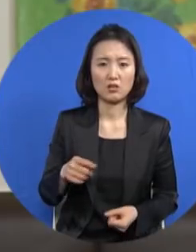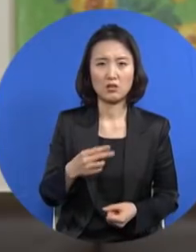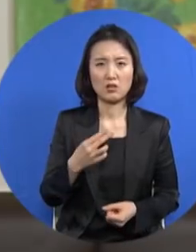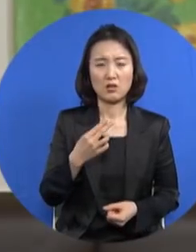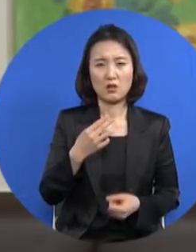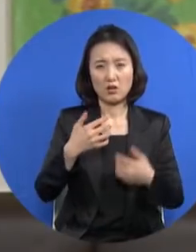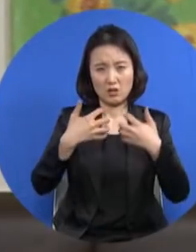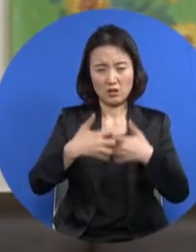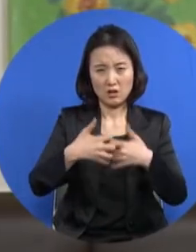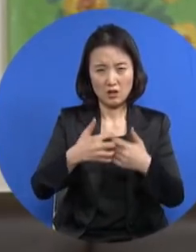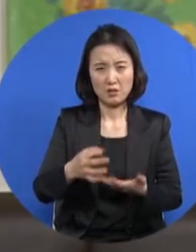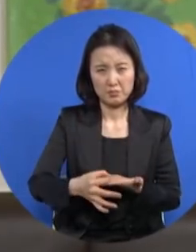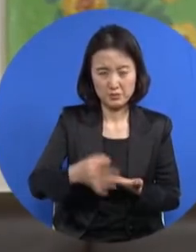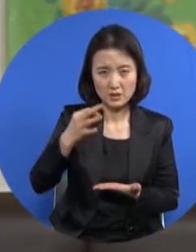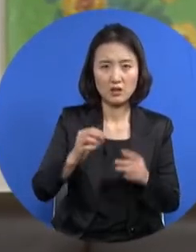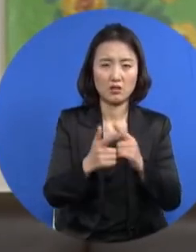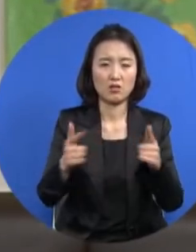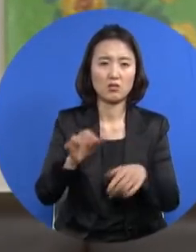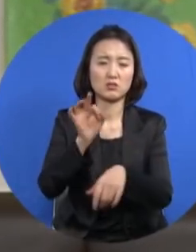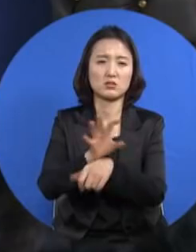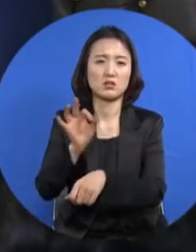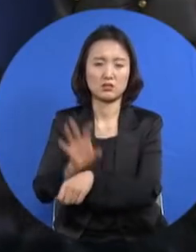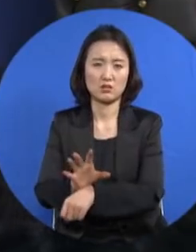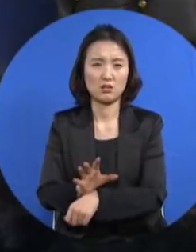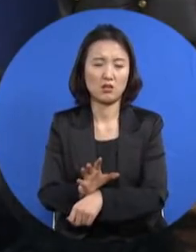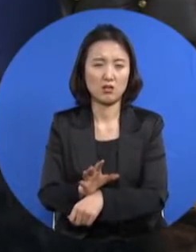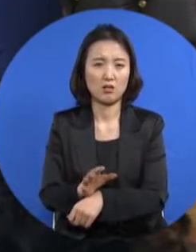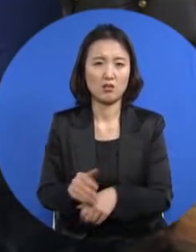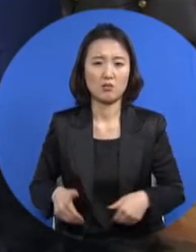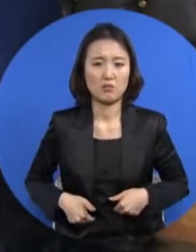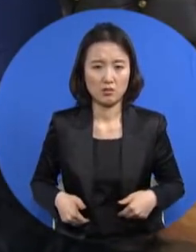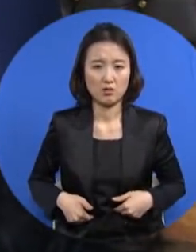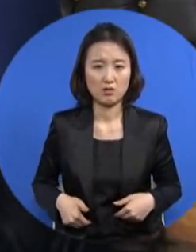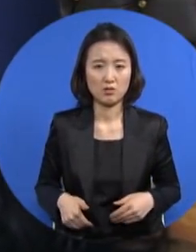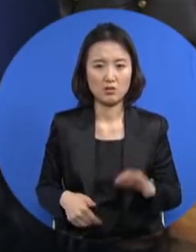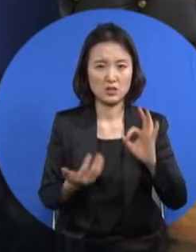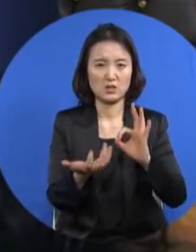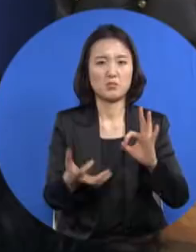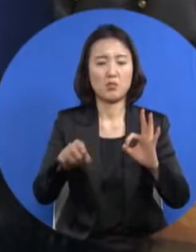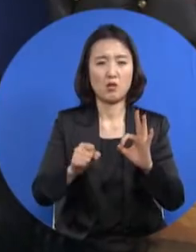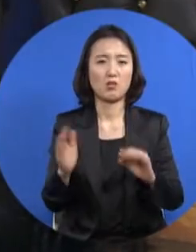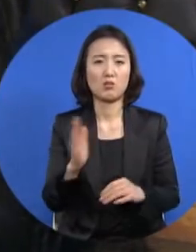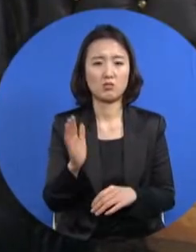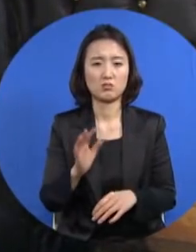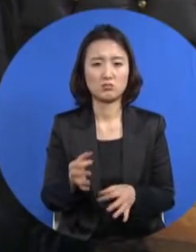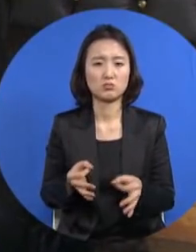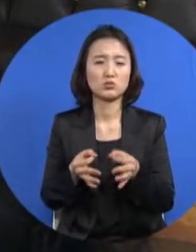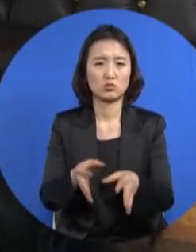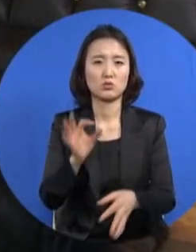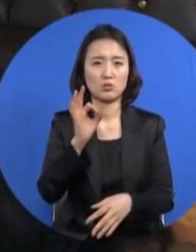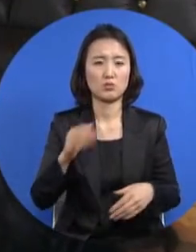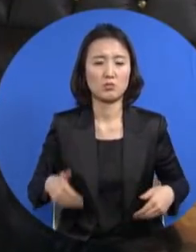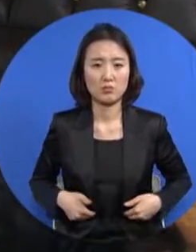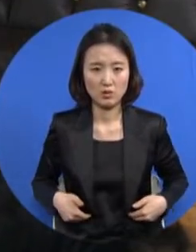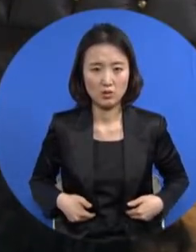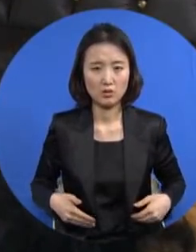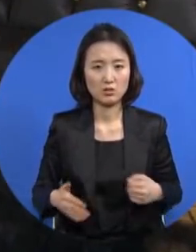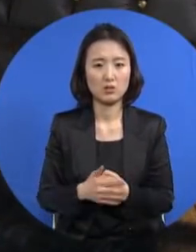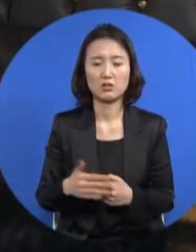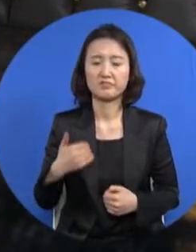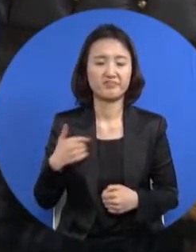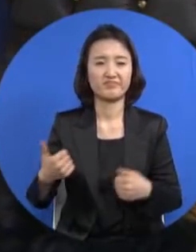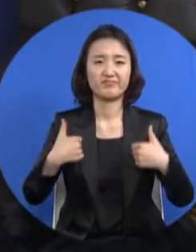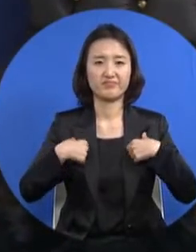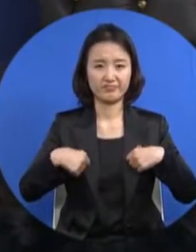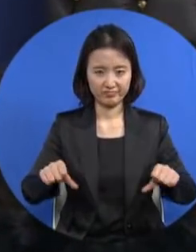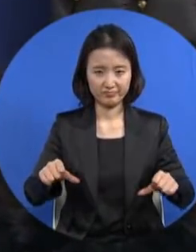기계 그런 것들이 필요했어요. 그래서 한 10억 원 정도에 되는 투자금이 필요하다고 그래서 제가 당장